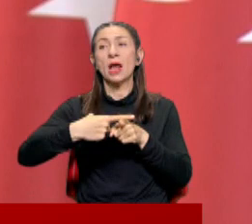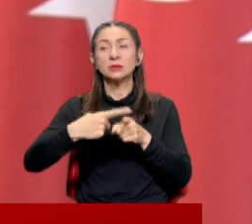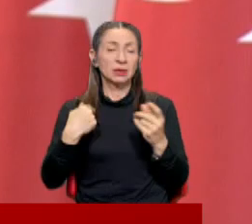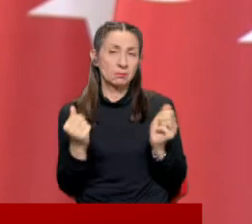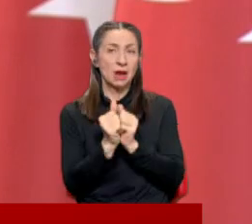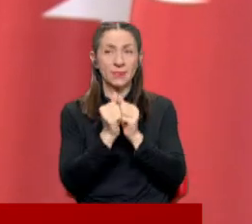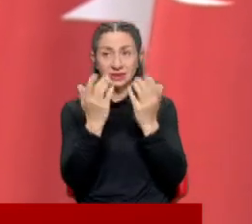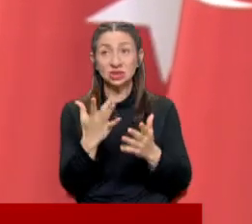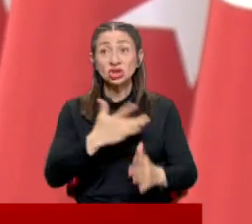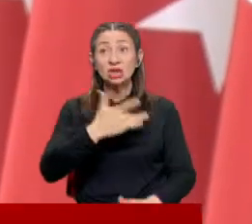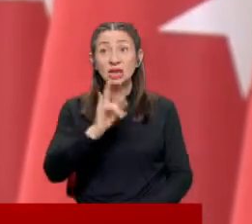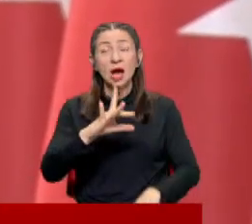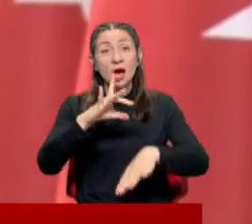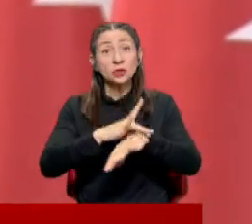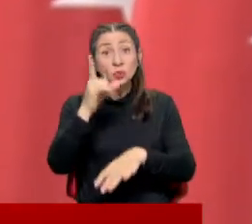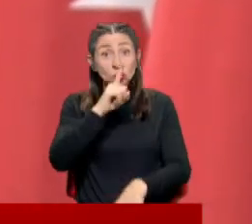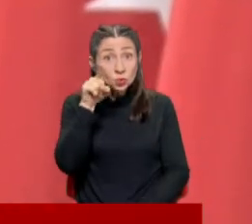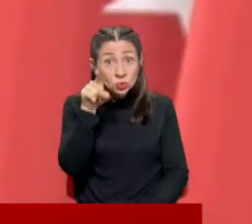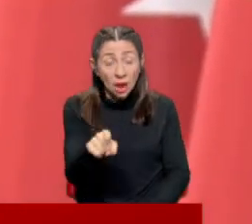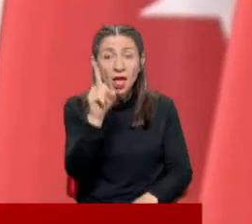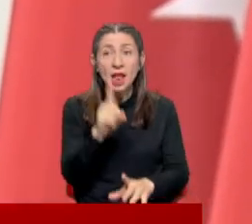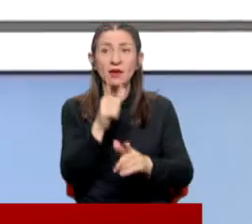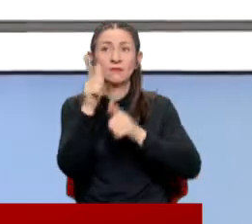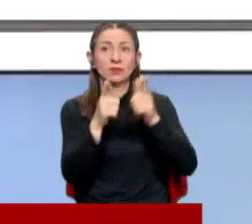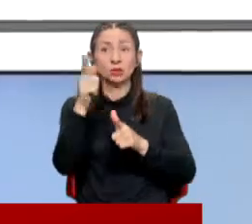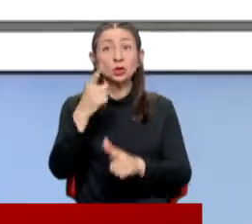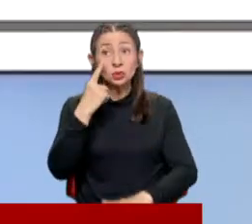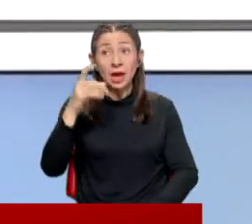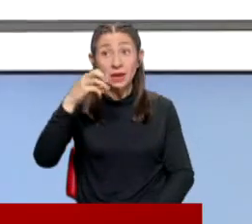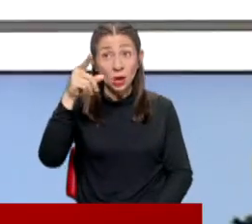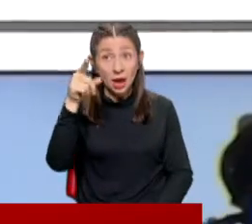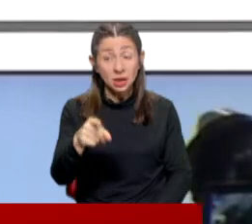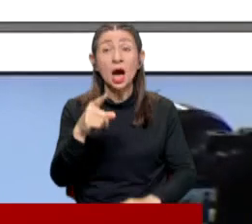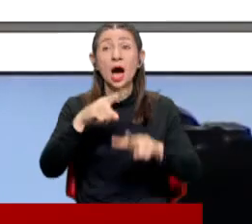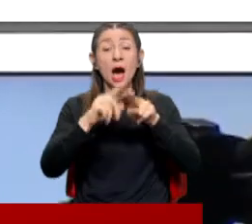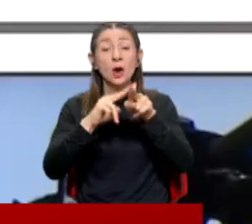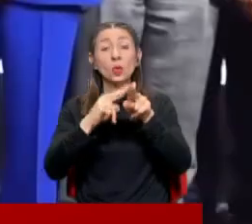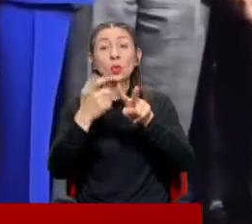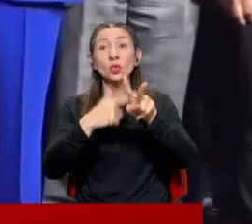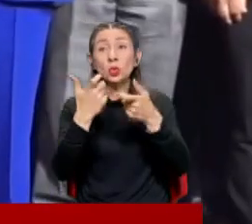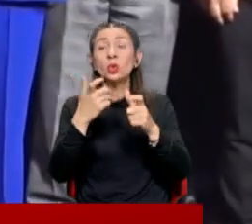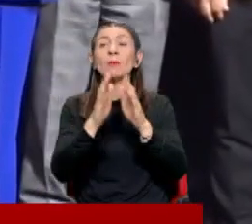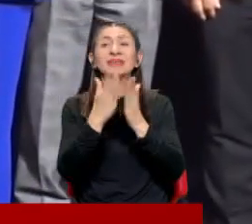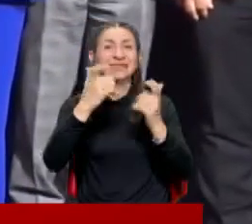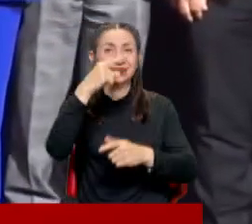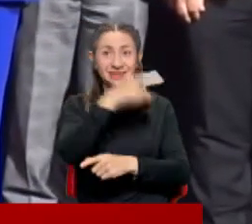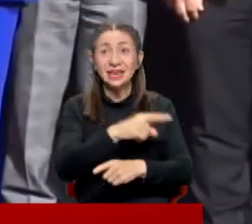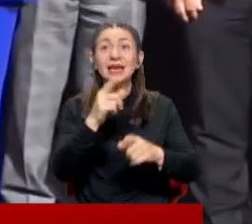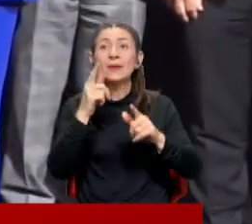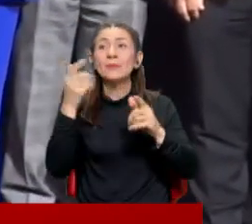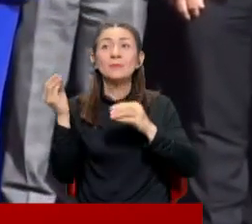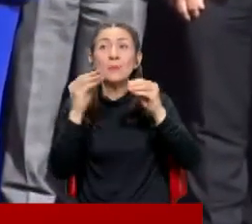bir aradayız. Canlı yayında rahatsızlanması sonrası ilk görüntüsü. Cumhurbaşkanı Erdoğan, Akkuyu nükleer santraline yakıt getirme